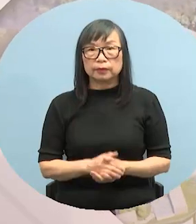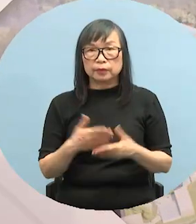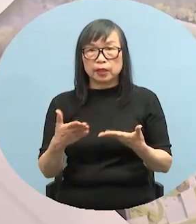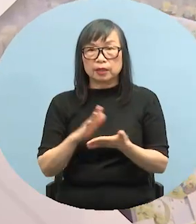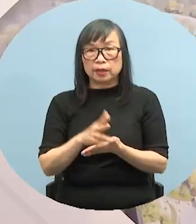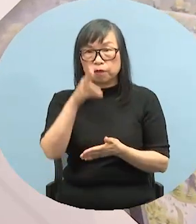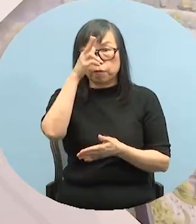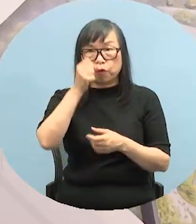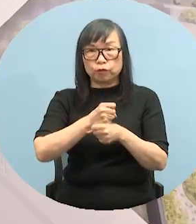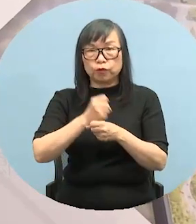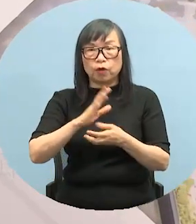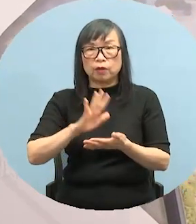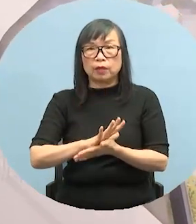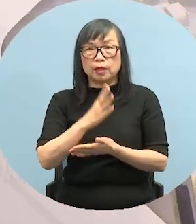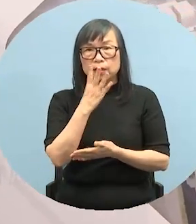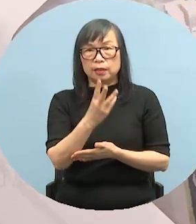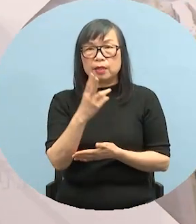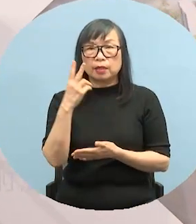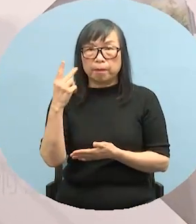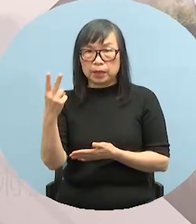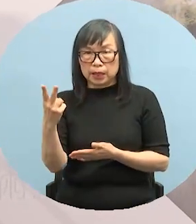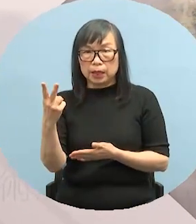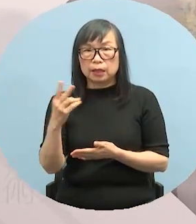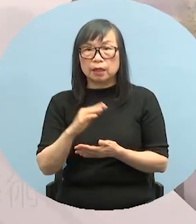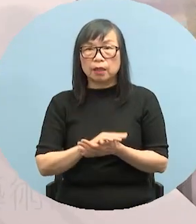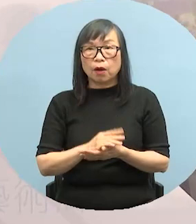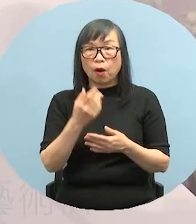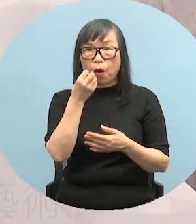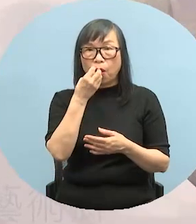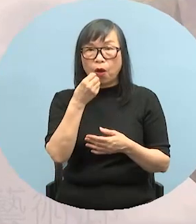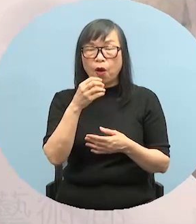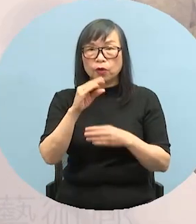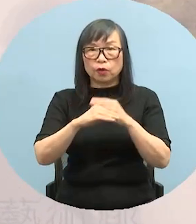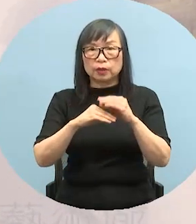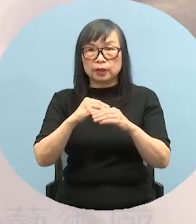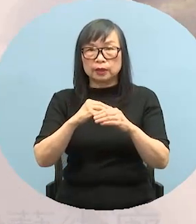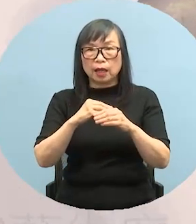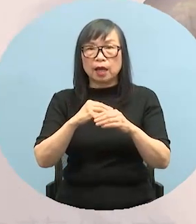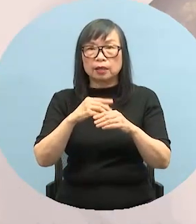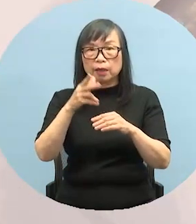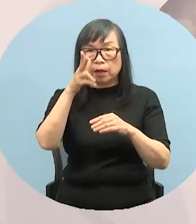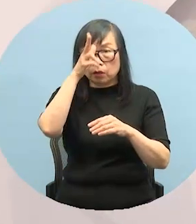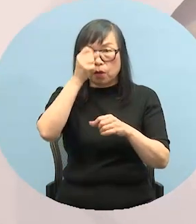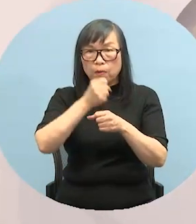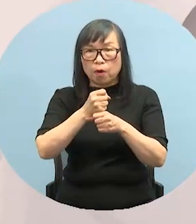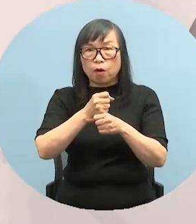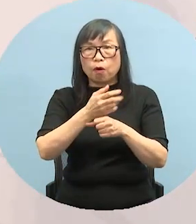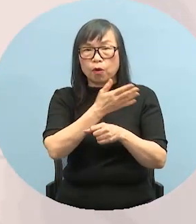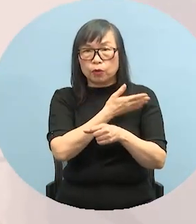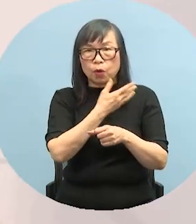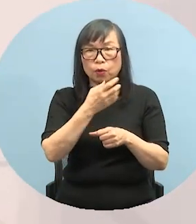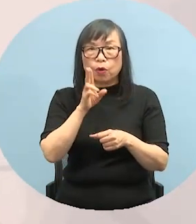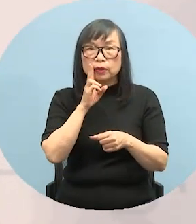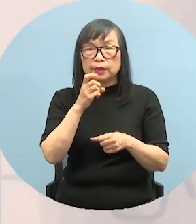今年是我在政府工作第42年，而为香港建设一所让公务员有归